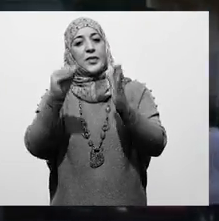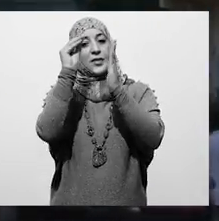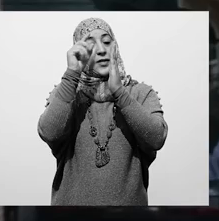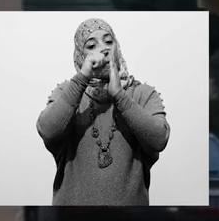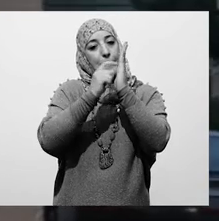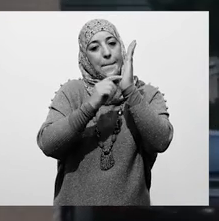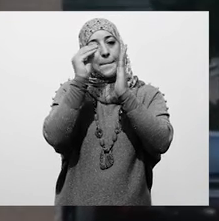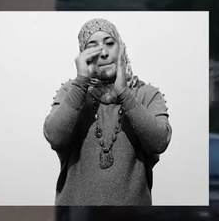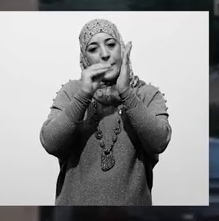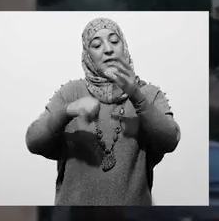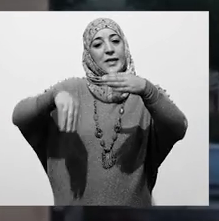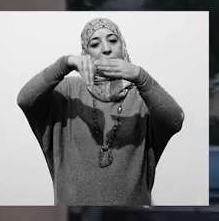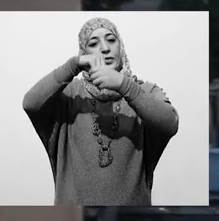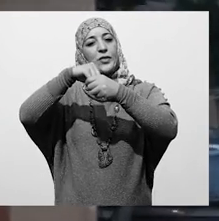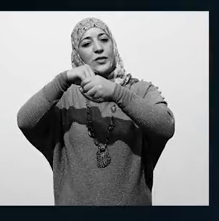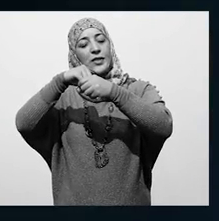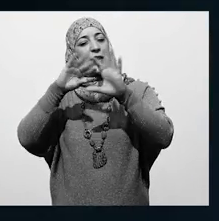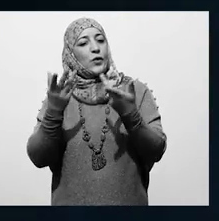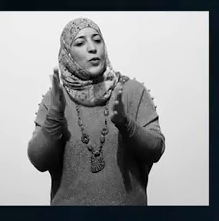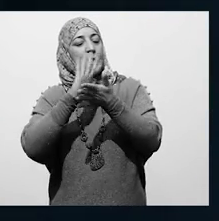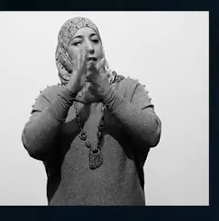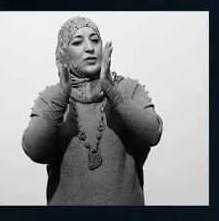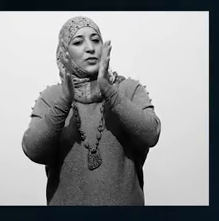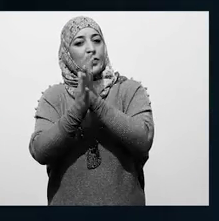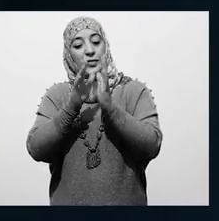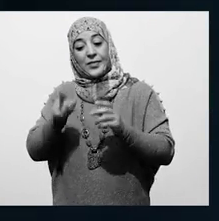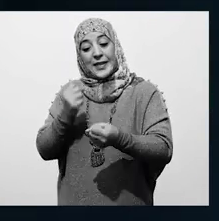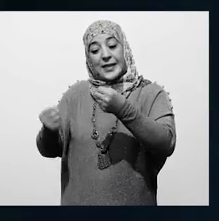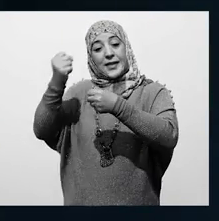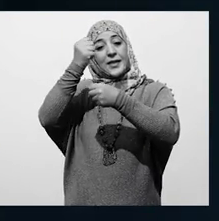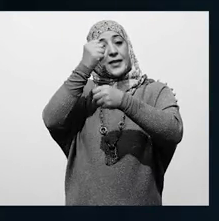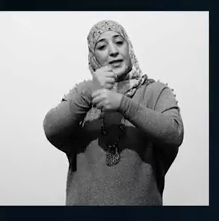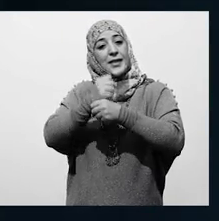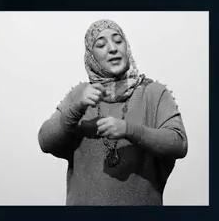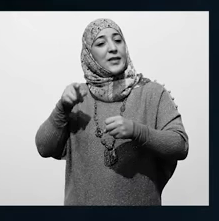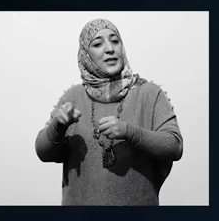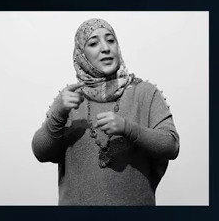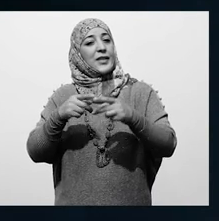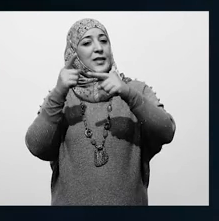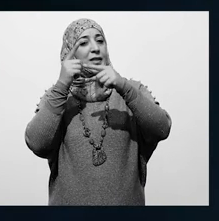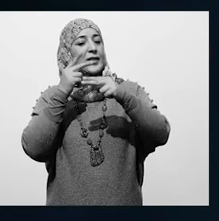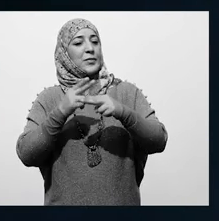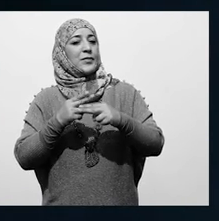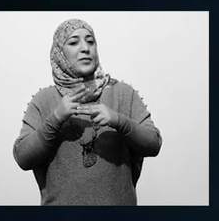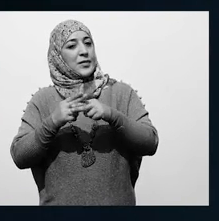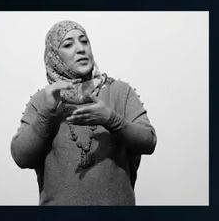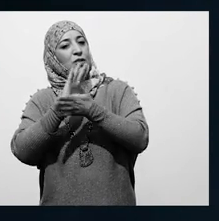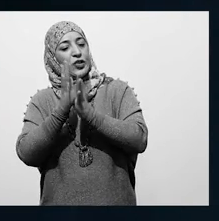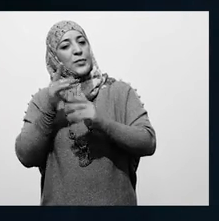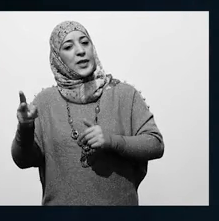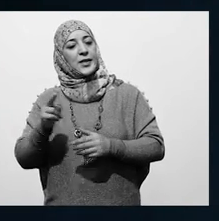inclusif à travers l'association qu'elle a créée dans ce petit patelin qui s'appelle sy dieng